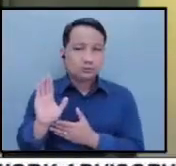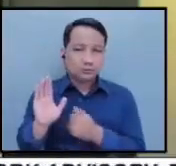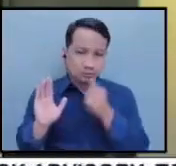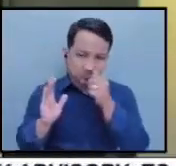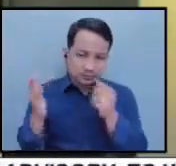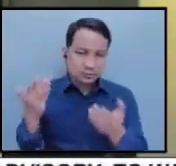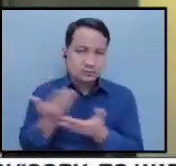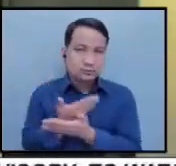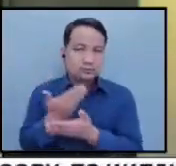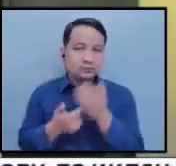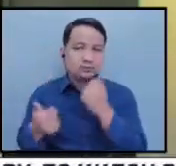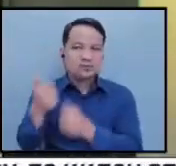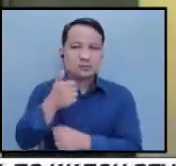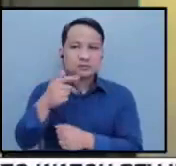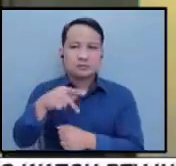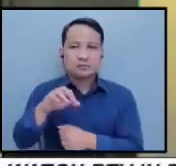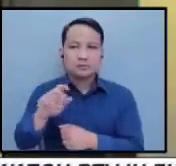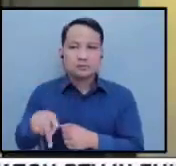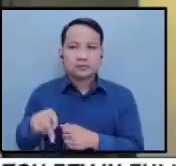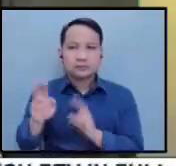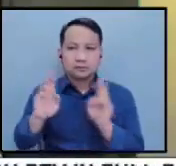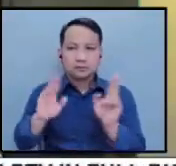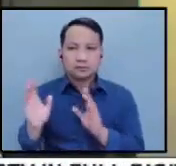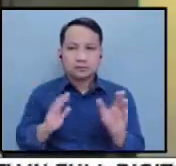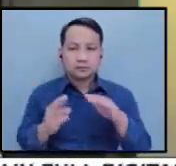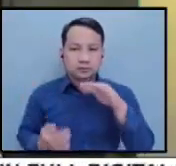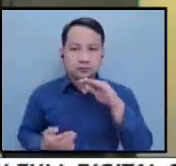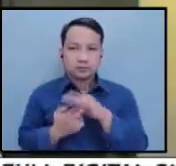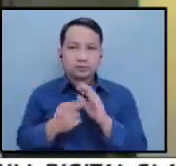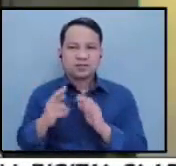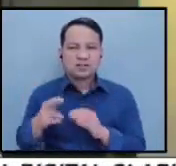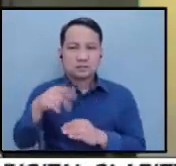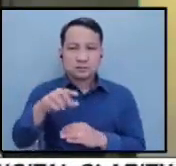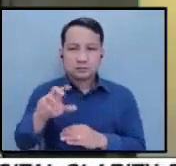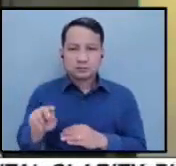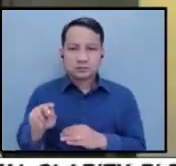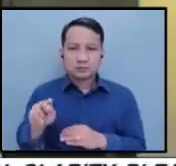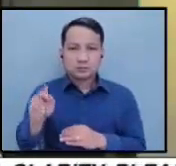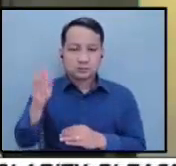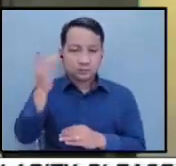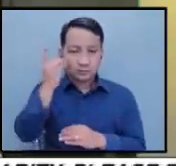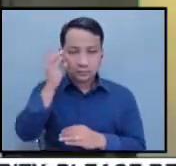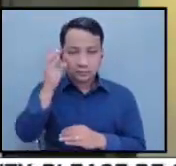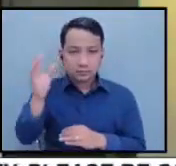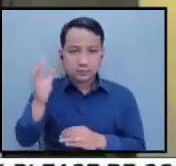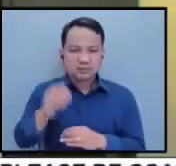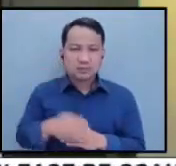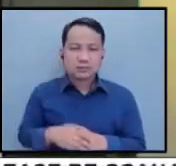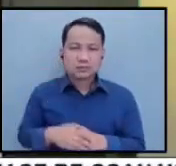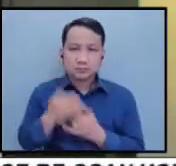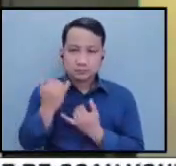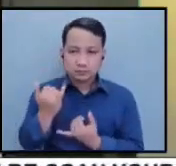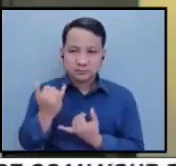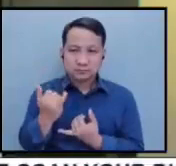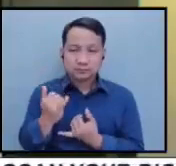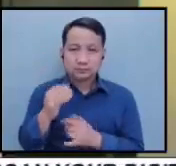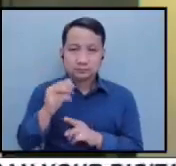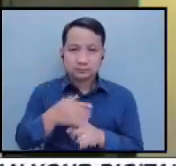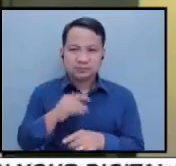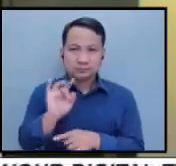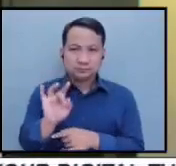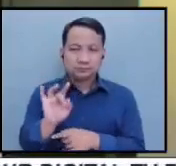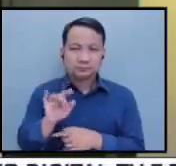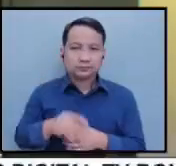bagong hepe ng Philippine National Police, nakatakda kasi mag-retire si PNP Chief Leonardo Carlos ngayong 8 ng Mayo. So